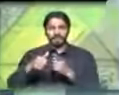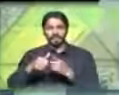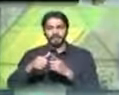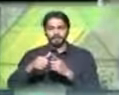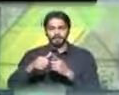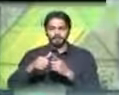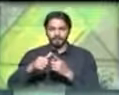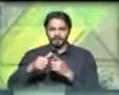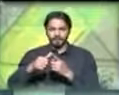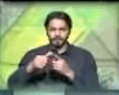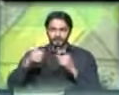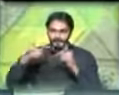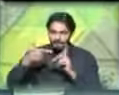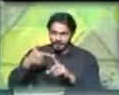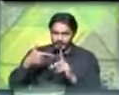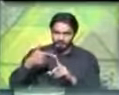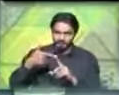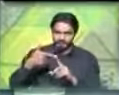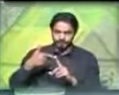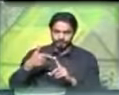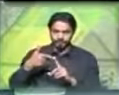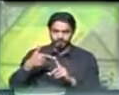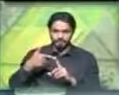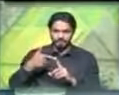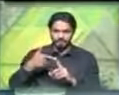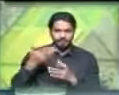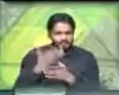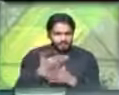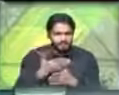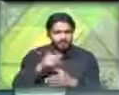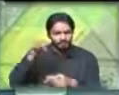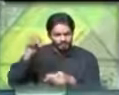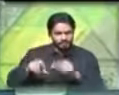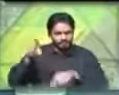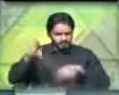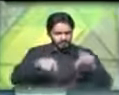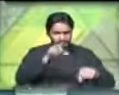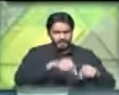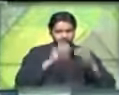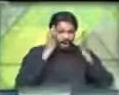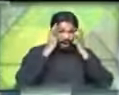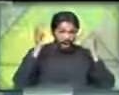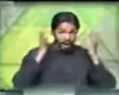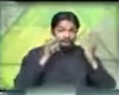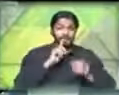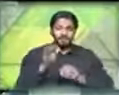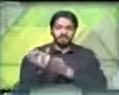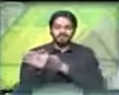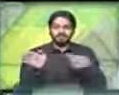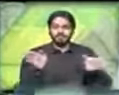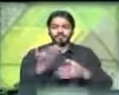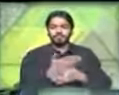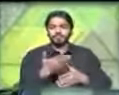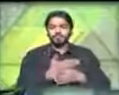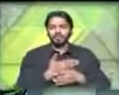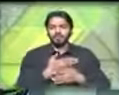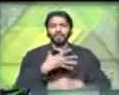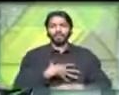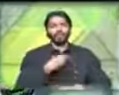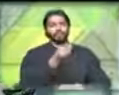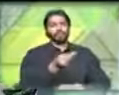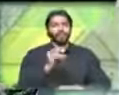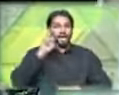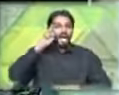الإعراض عن الدليل والاعتماد على الرجال، فخرجوا بسبب ذلك عن جادة الصحابة والتابعين، واتبعوا أهواءهم بغير